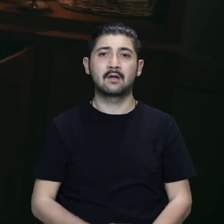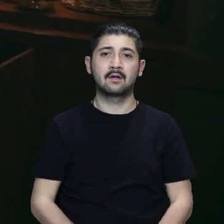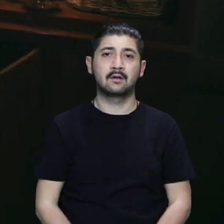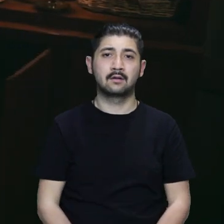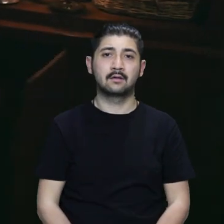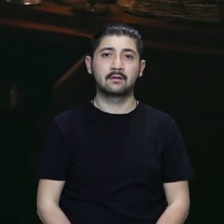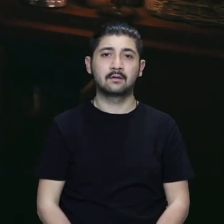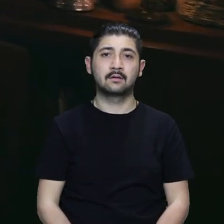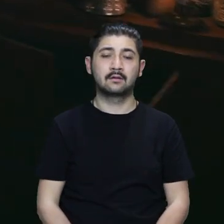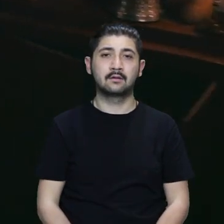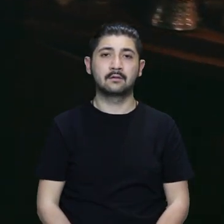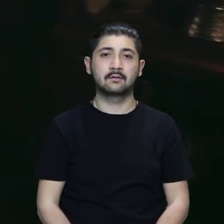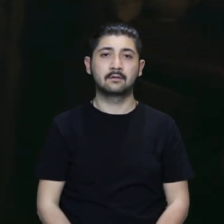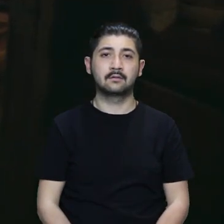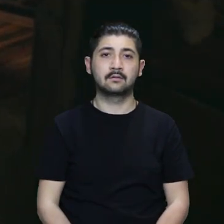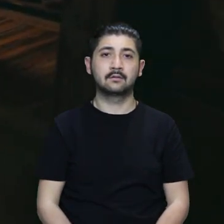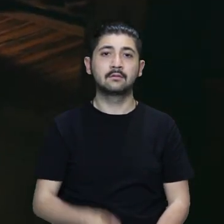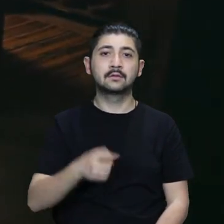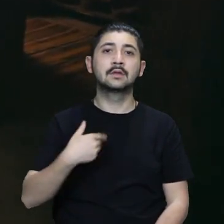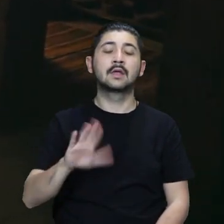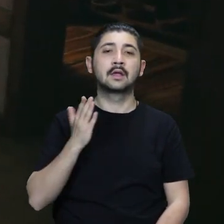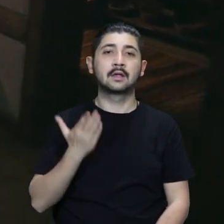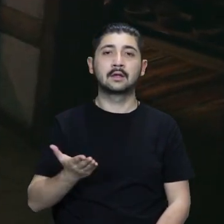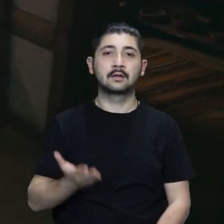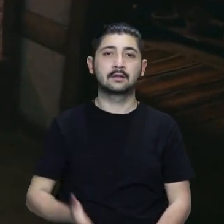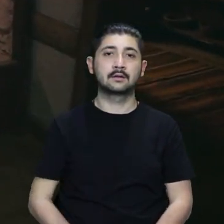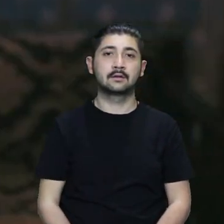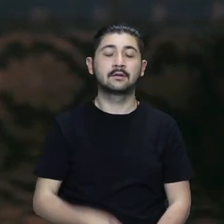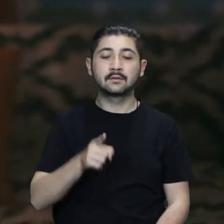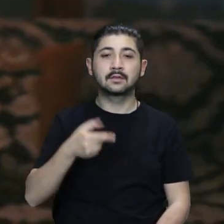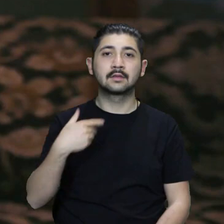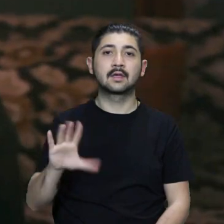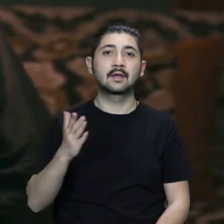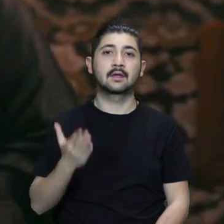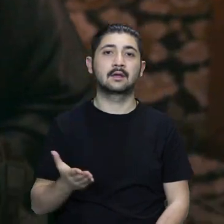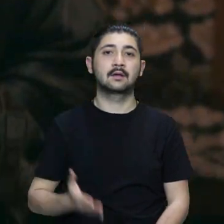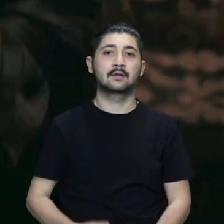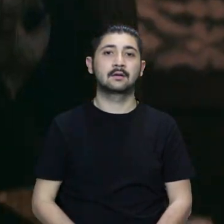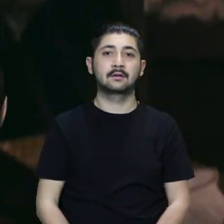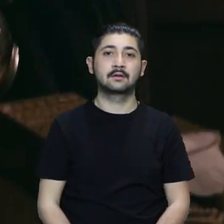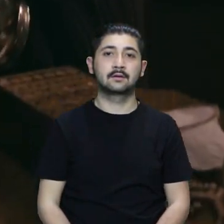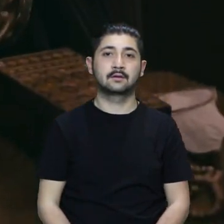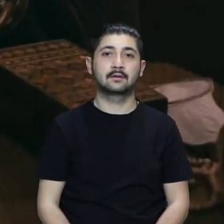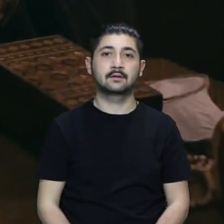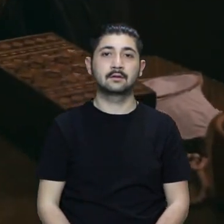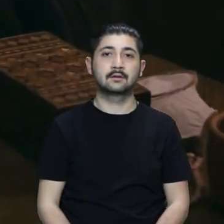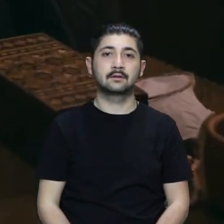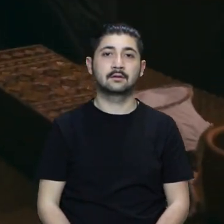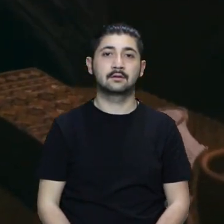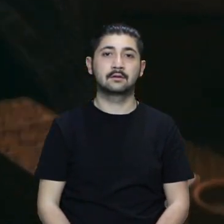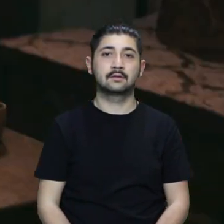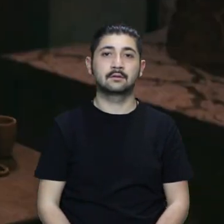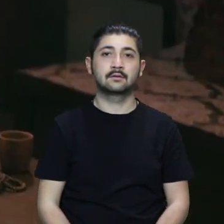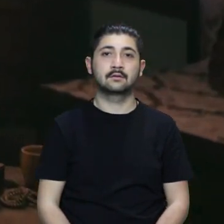bırakıp küçük bir kavanozu aldı. Bu da değil. Bu da değil. Toprak kavanozu ortadaki sehpaya getirip maşrapaya